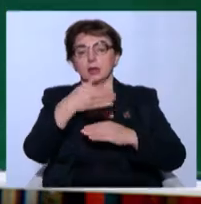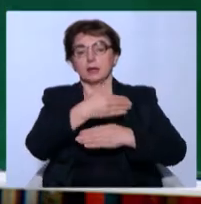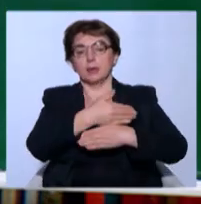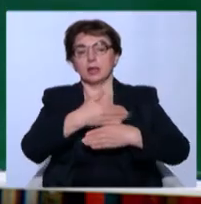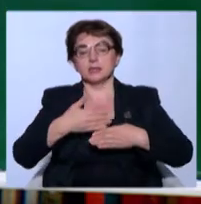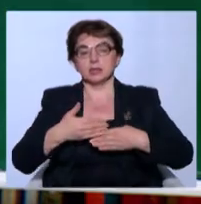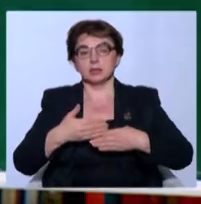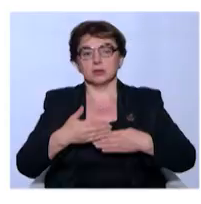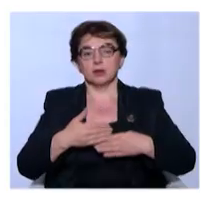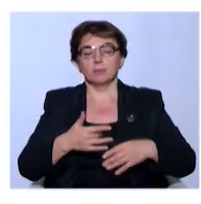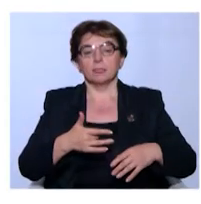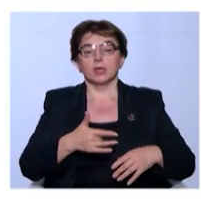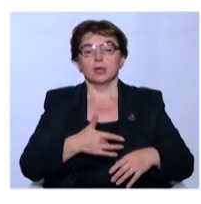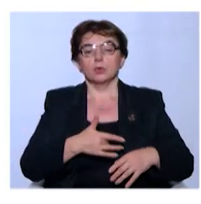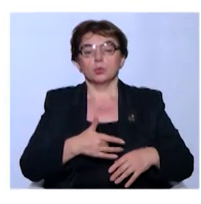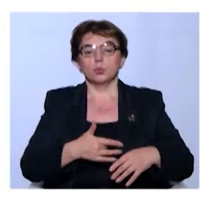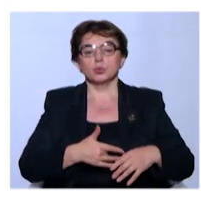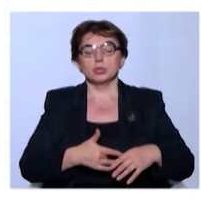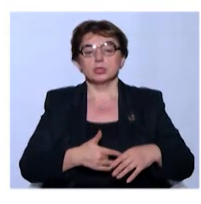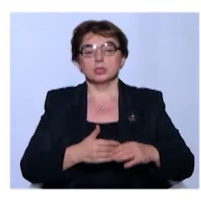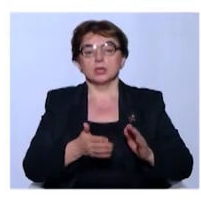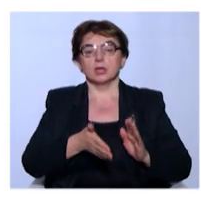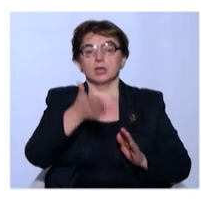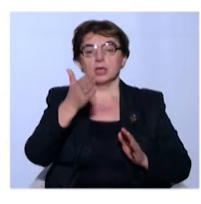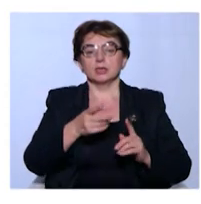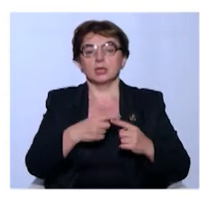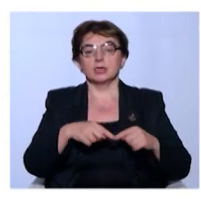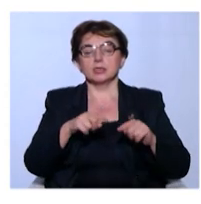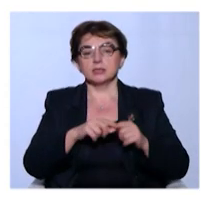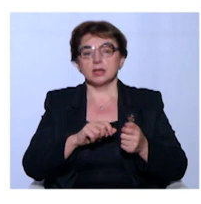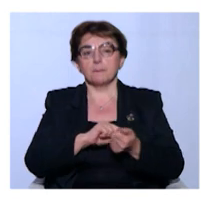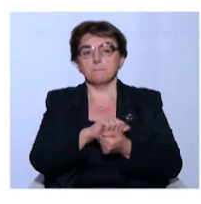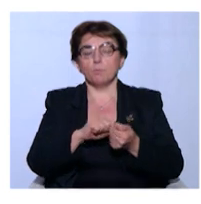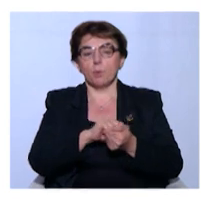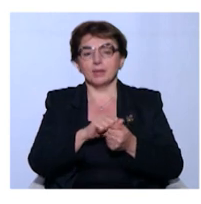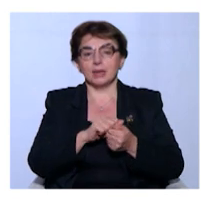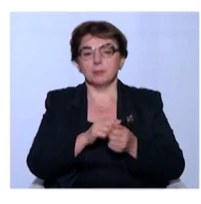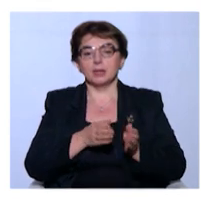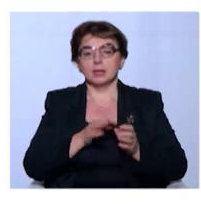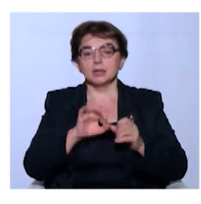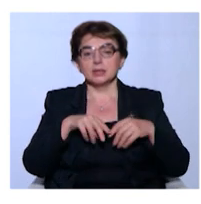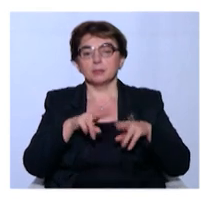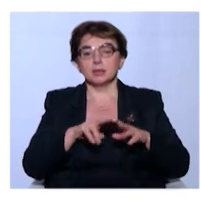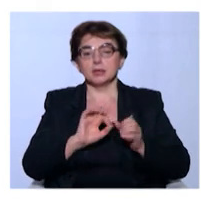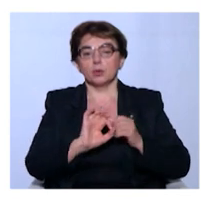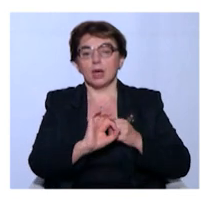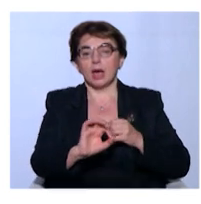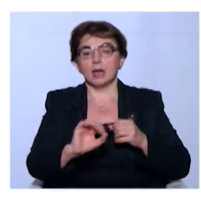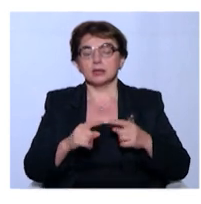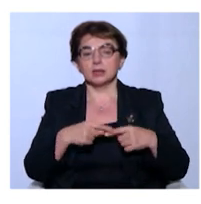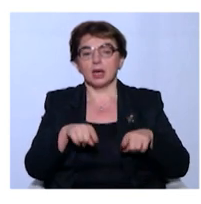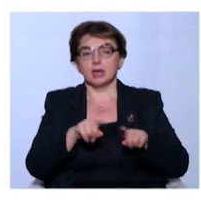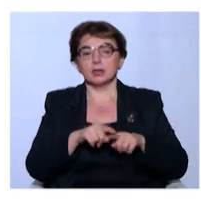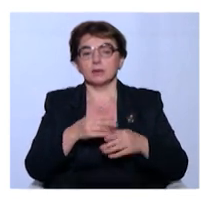ესაზღვრება. კუჭის კედელი, ისე როგორც მომნელებელი არხის სხვა განყოფილებები,